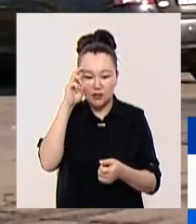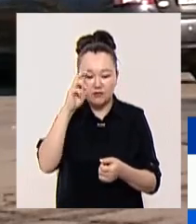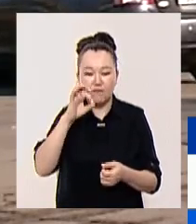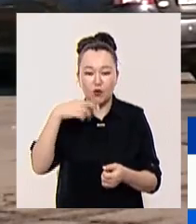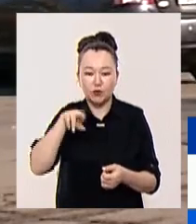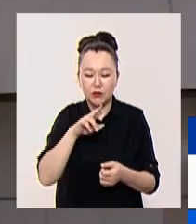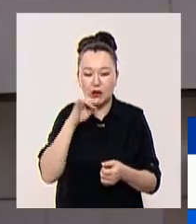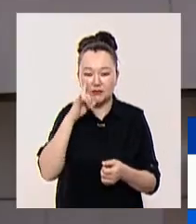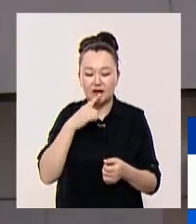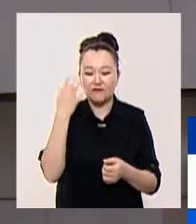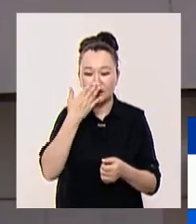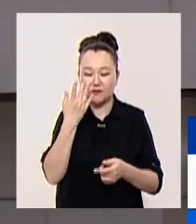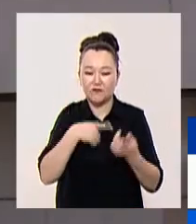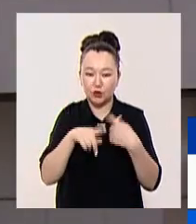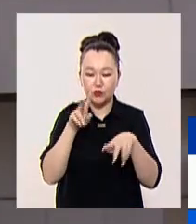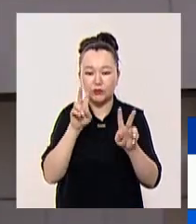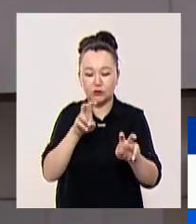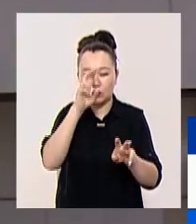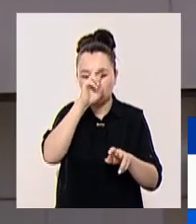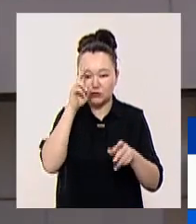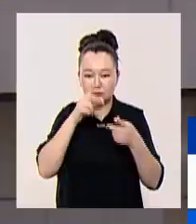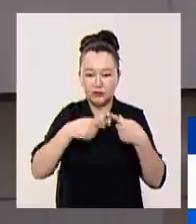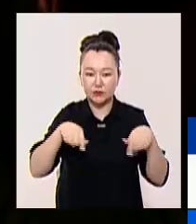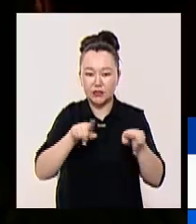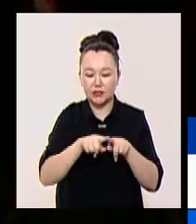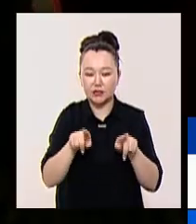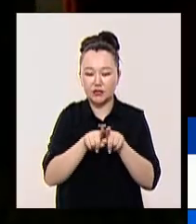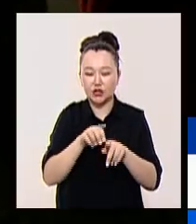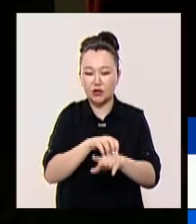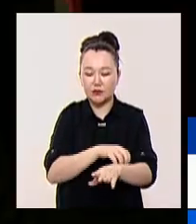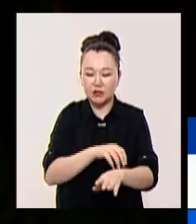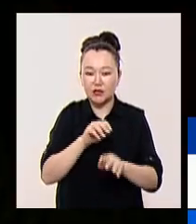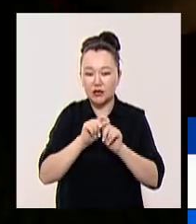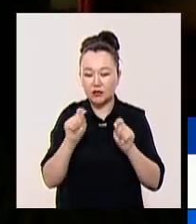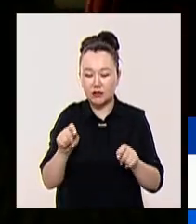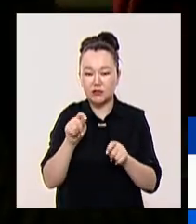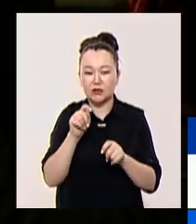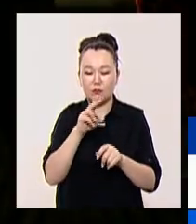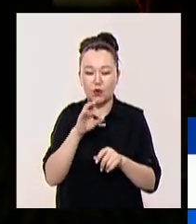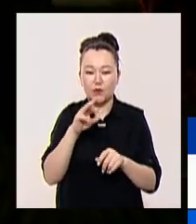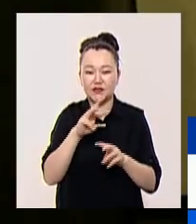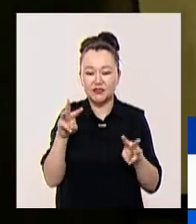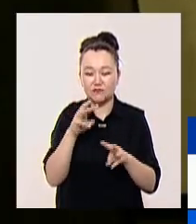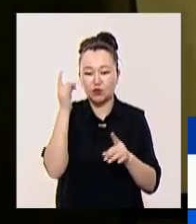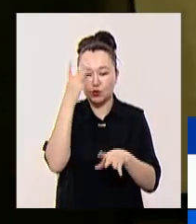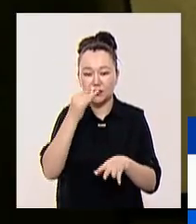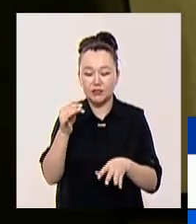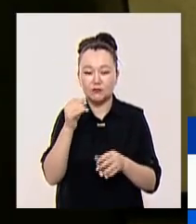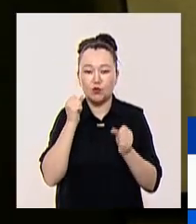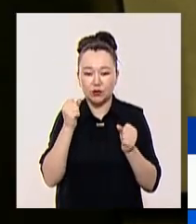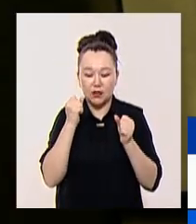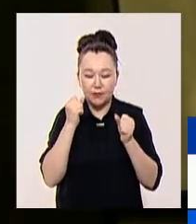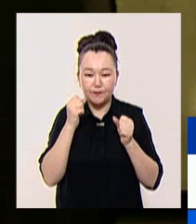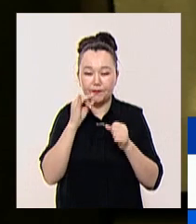а Казахфильму вернуть статус госпредприятия. Также создать комитет по кинематографии при Министерстве культуры и спорта. А